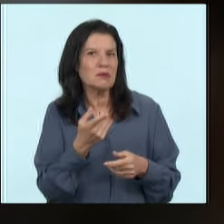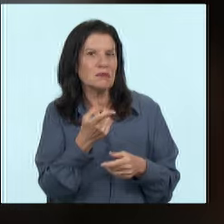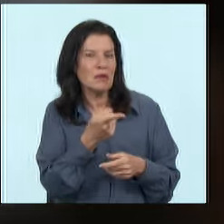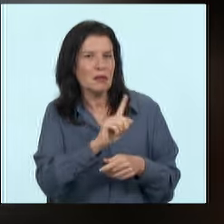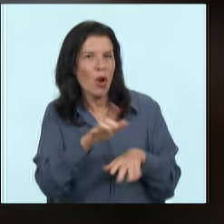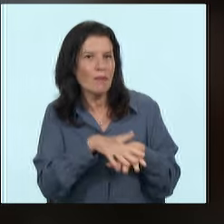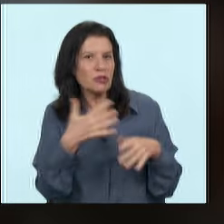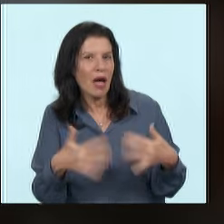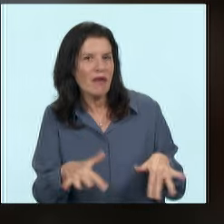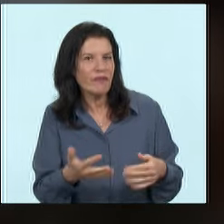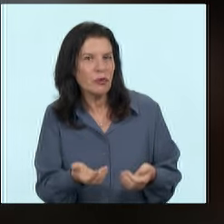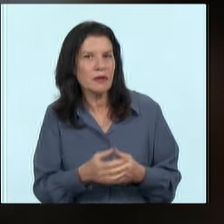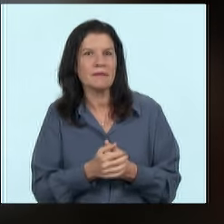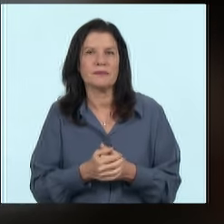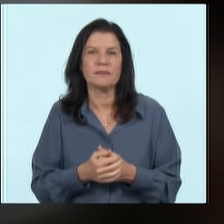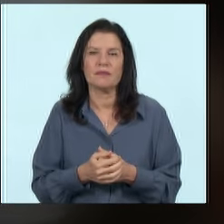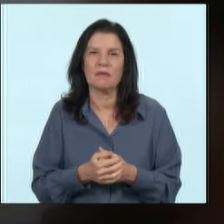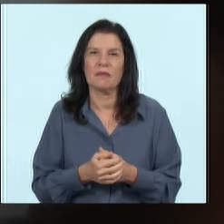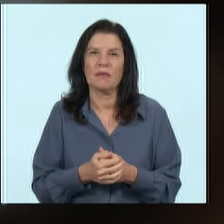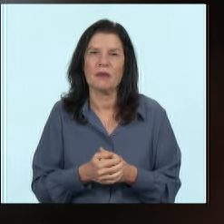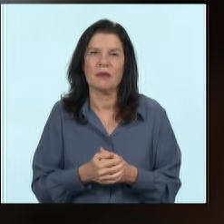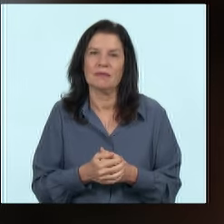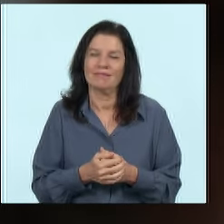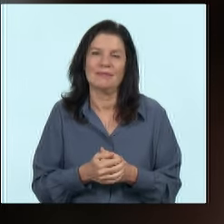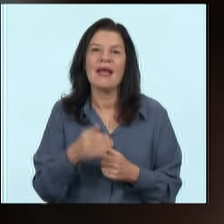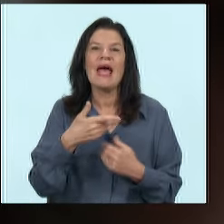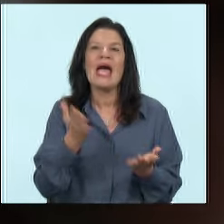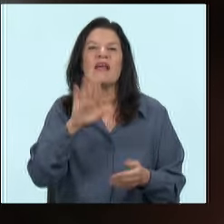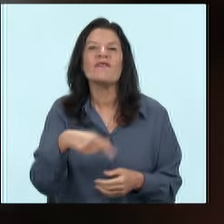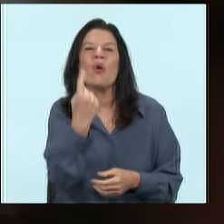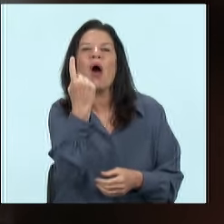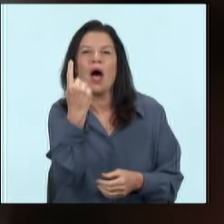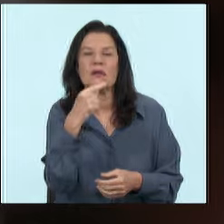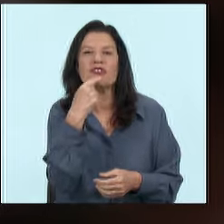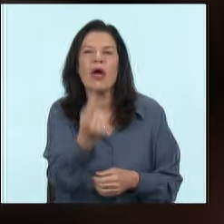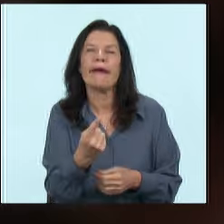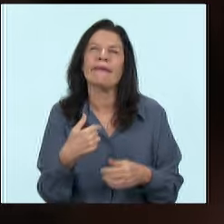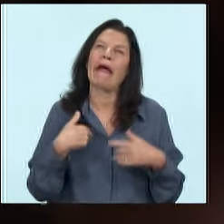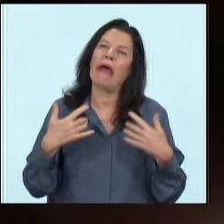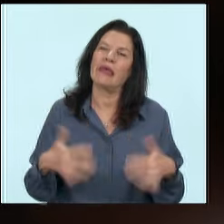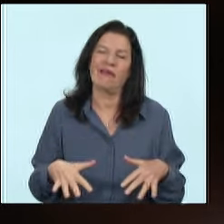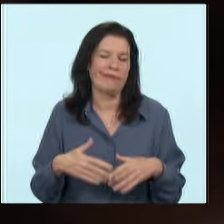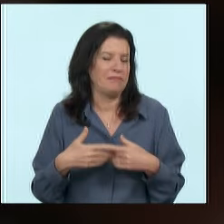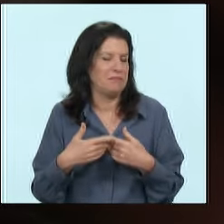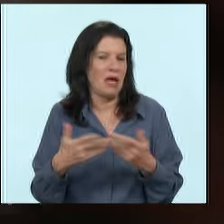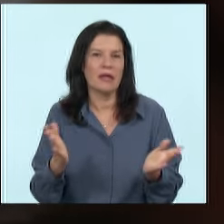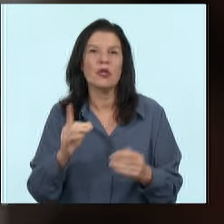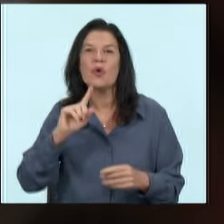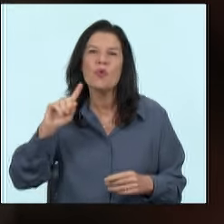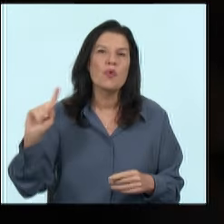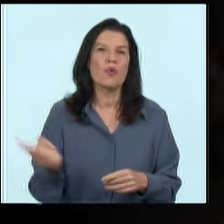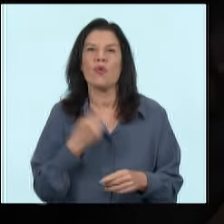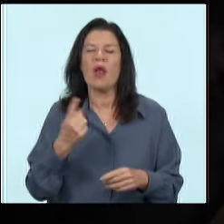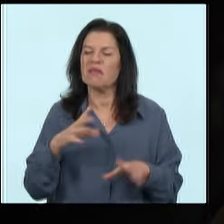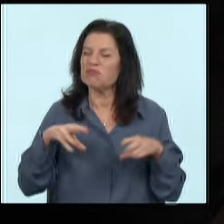לא תמצאי פה לוחם אחד, לא תמצאי פה לוחם אחד ביחידה שיגיד לך, וואלה, אני עייף, ואנחנו מבחינתנו בראש של להיות פה גם עוד שנה,